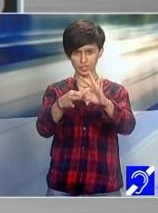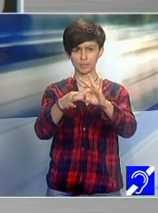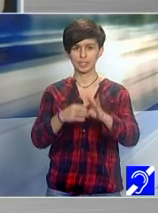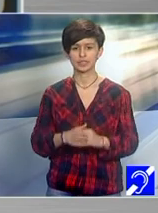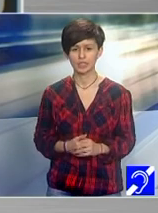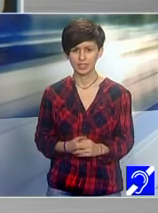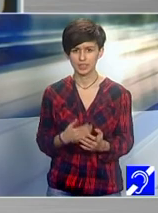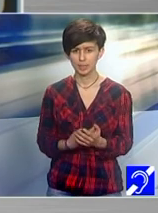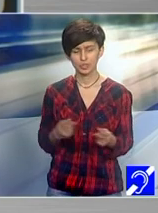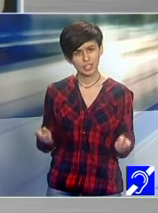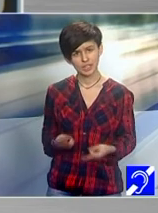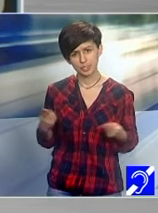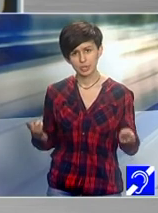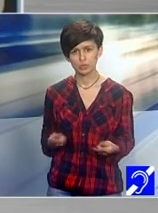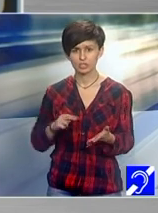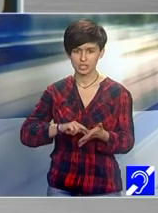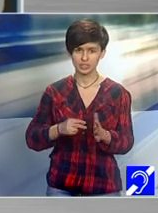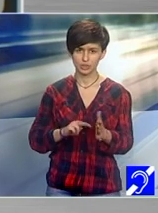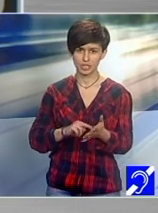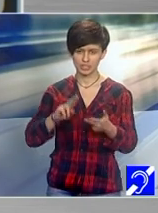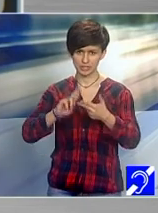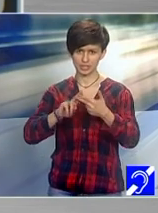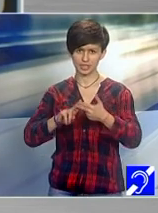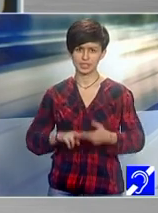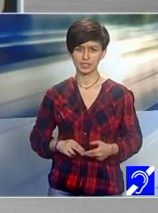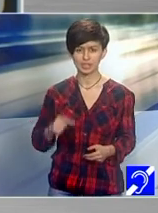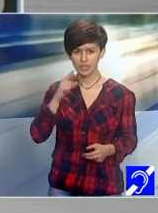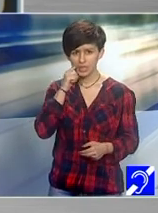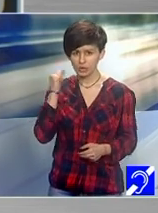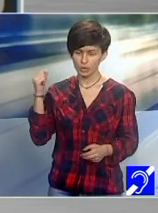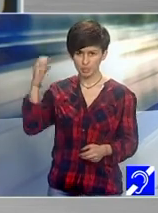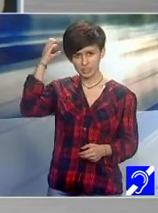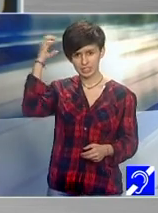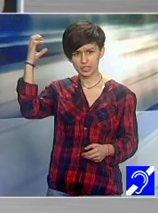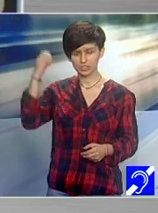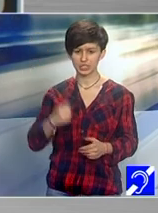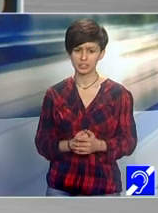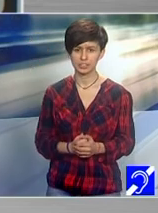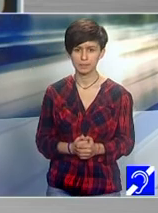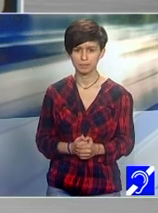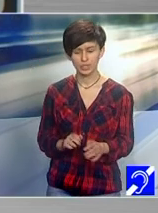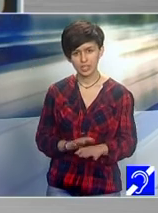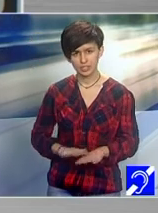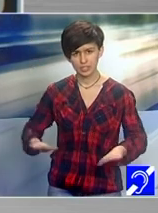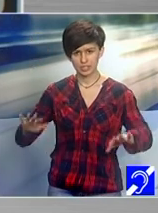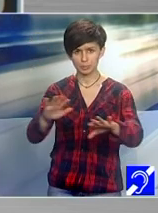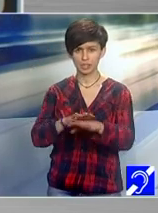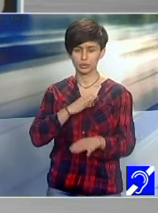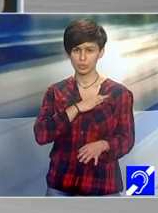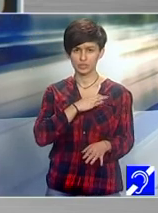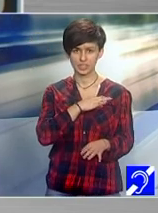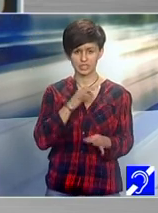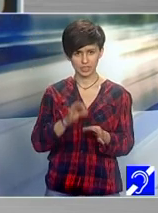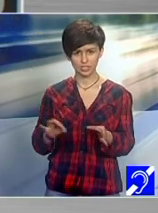mult mai ușor se organizează întâlniri cu oamenii de știință, cu cei din mediul universitar și din mediul economic din